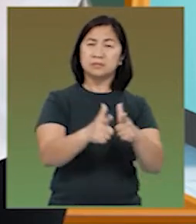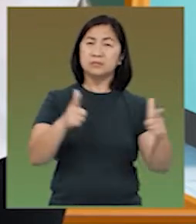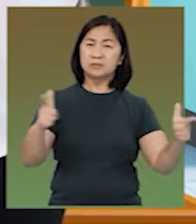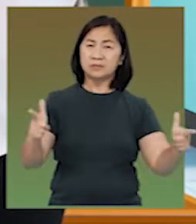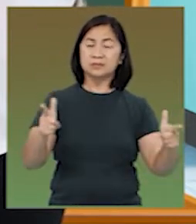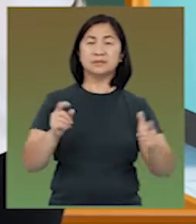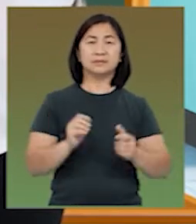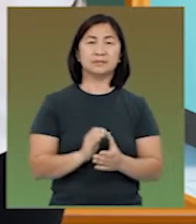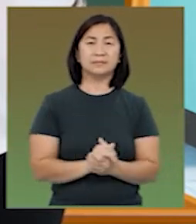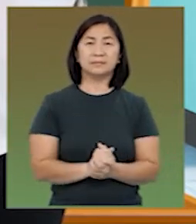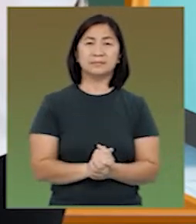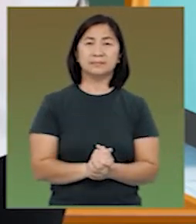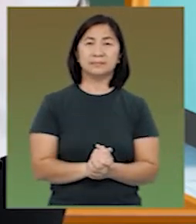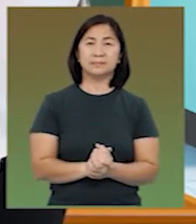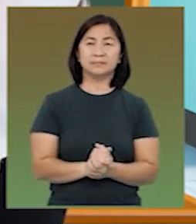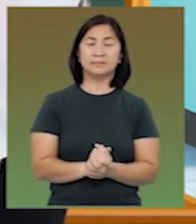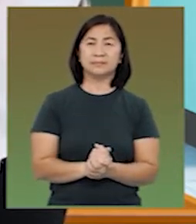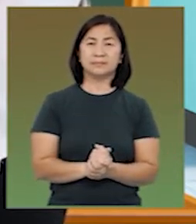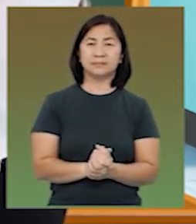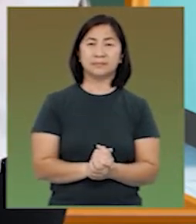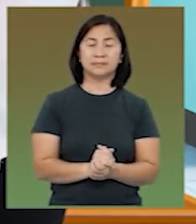nito.